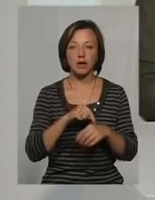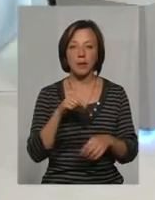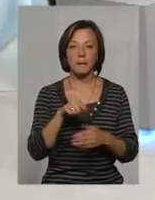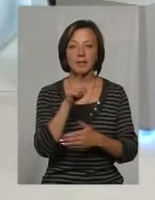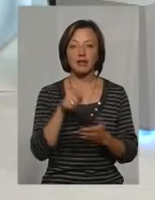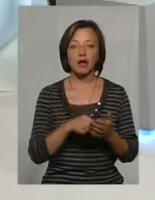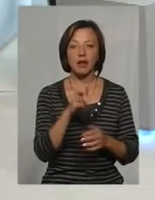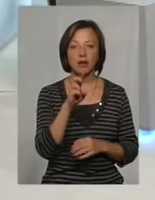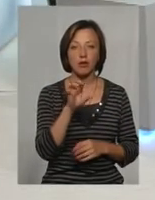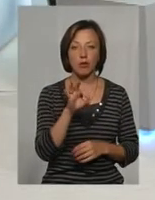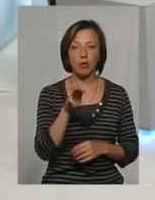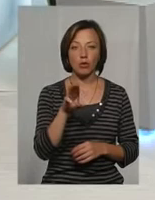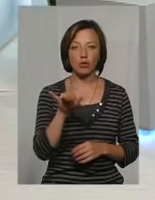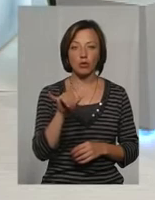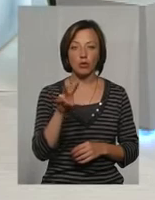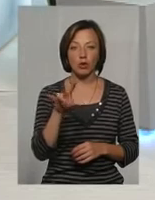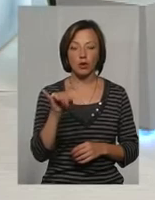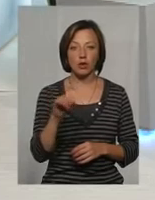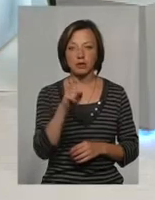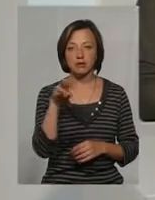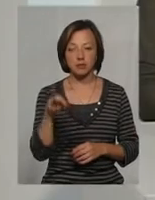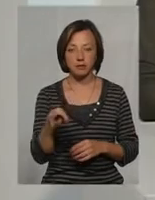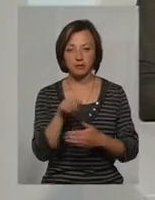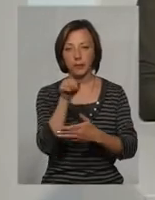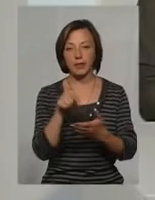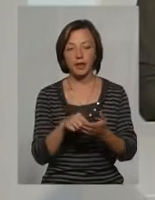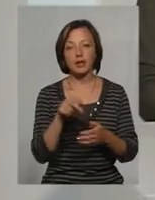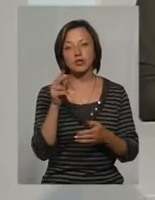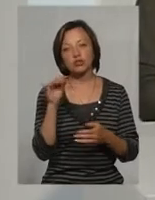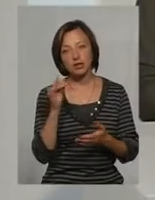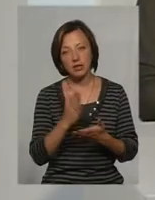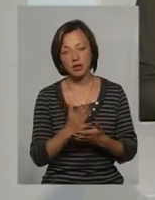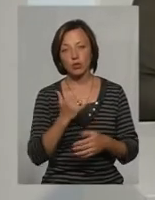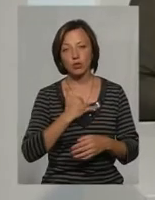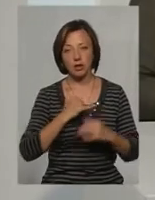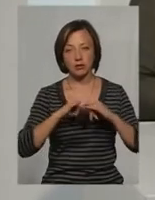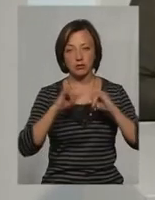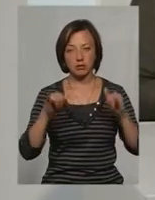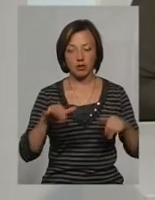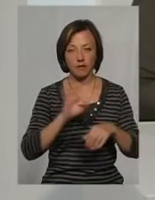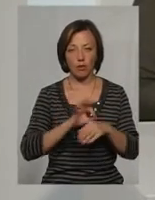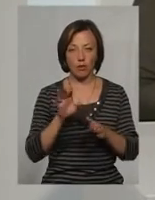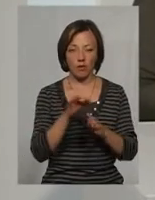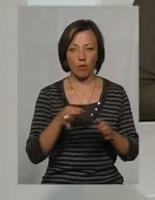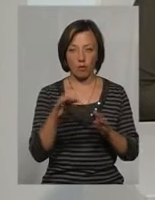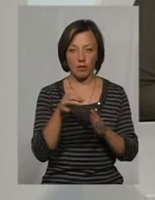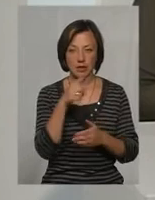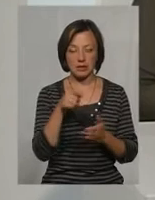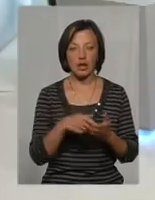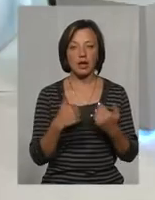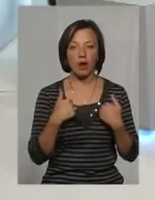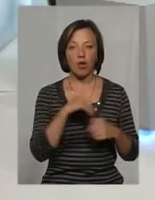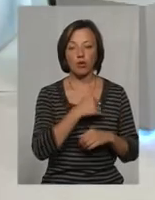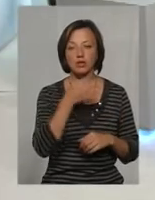ботулізму. Пані Олена, скажіть, будь ласка, чи є з цього приводу загострення в нашій області? Ну, я хочу сказати,